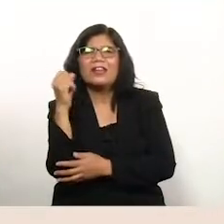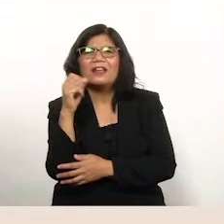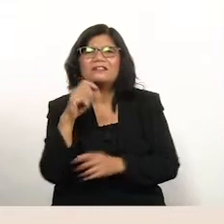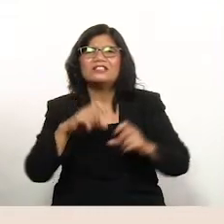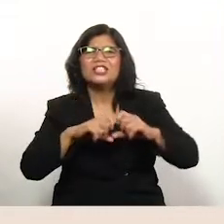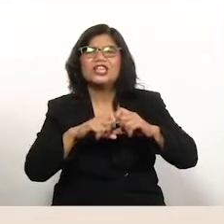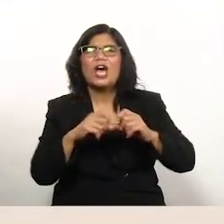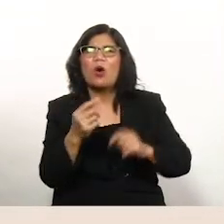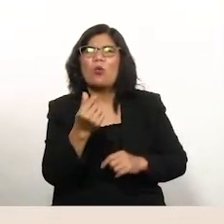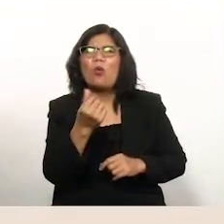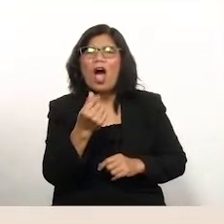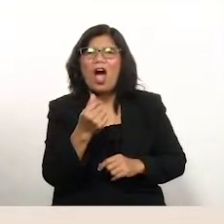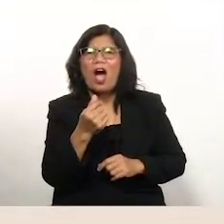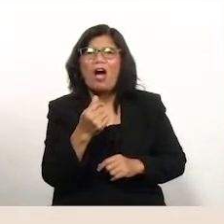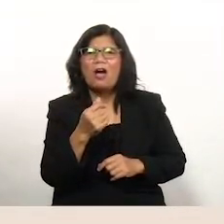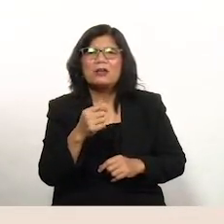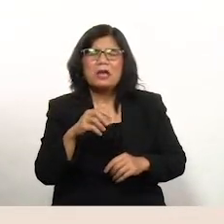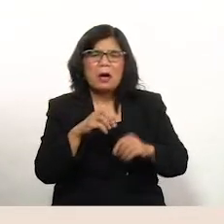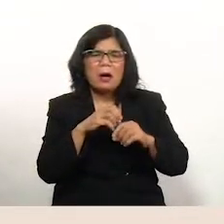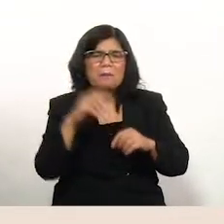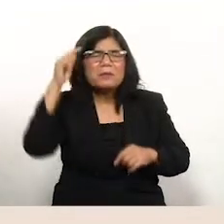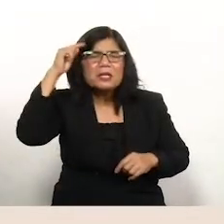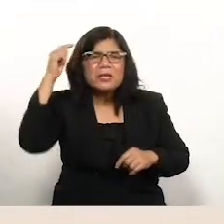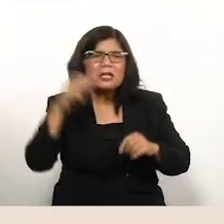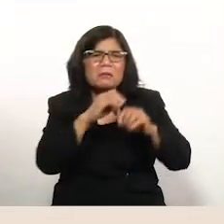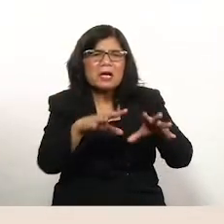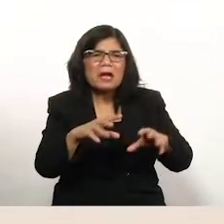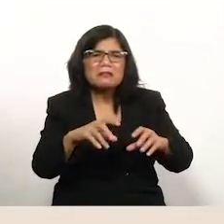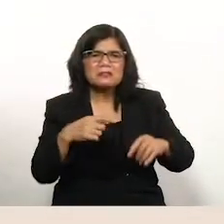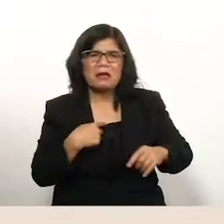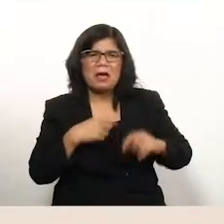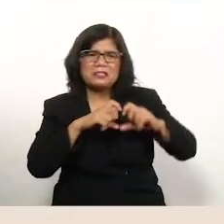Hai jadi kita pikir berkat itu artinya saya cinta uang dong